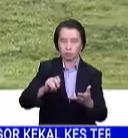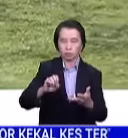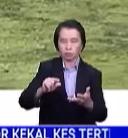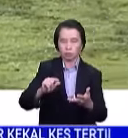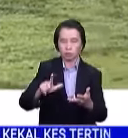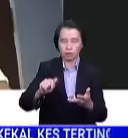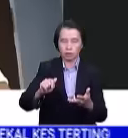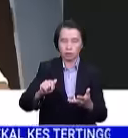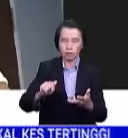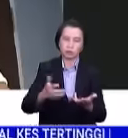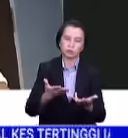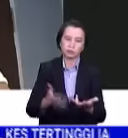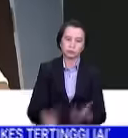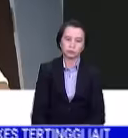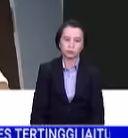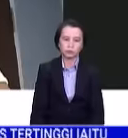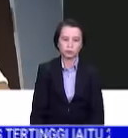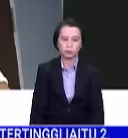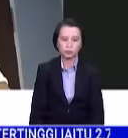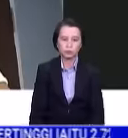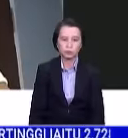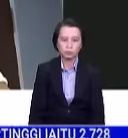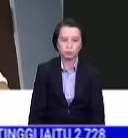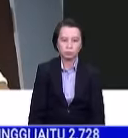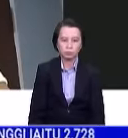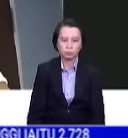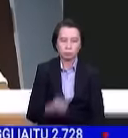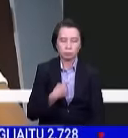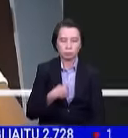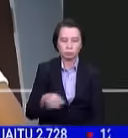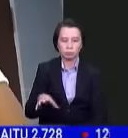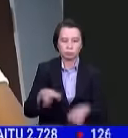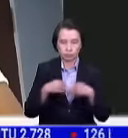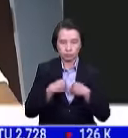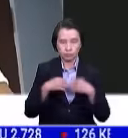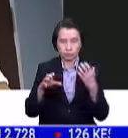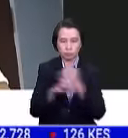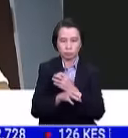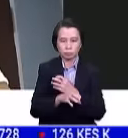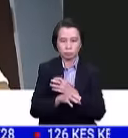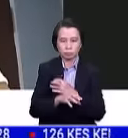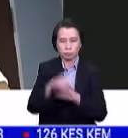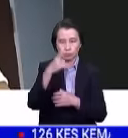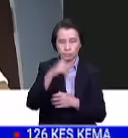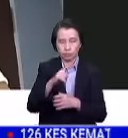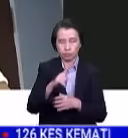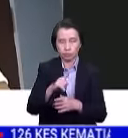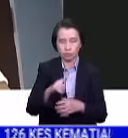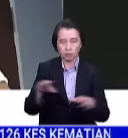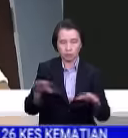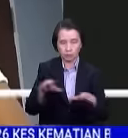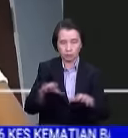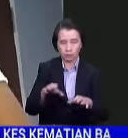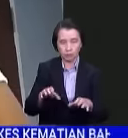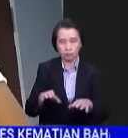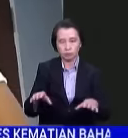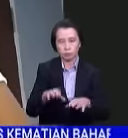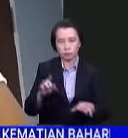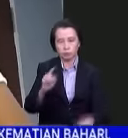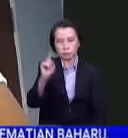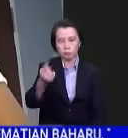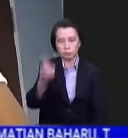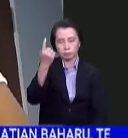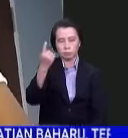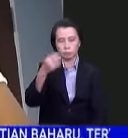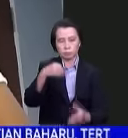Waran. Dalam setiap perlawanan, saya mengambil cabaran untuk membuat sesuatu